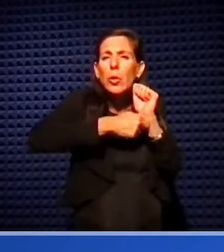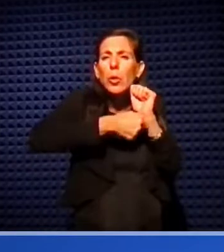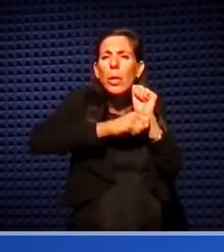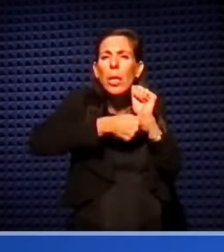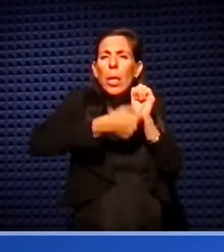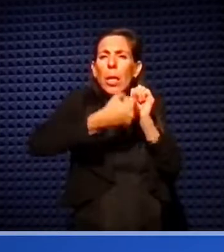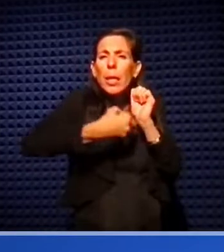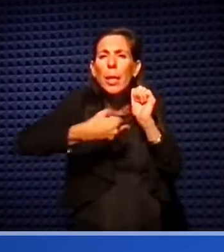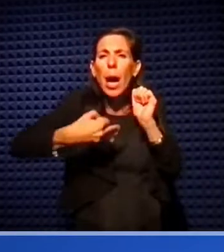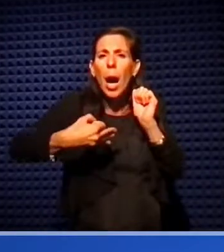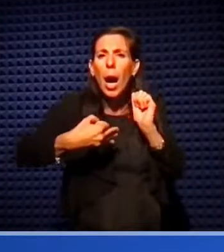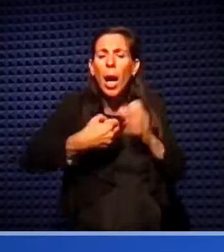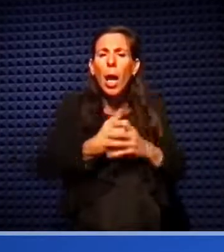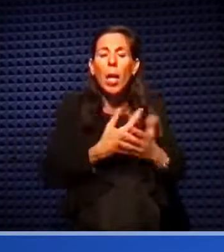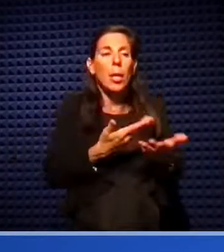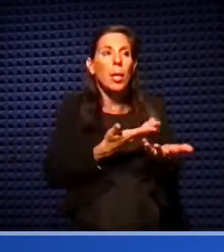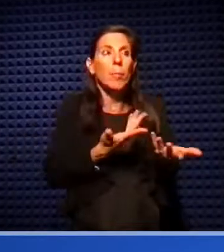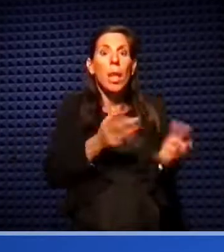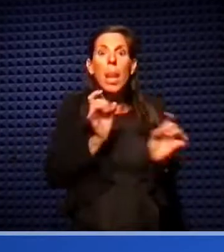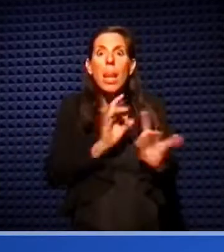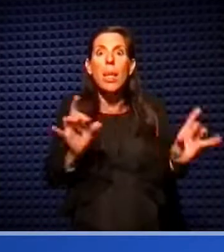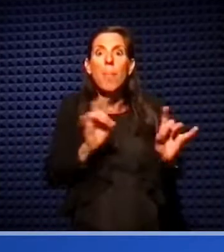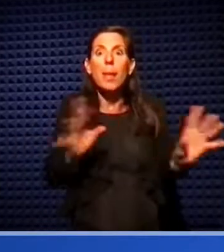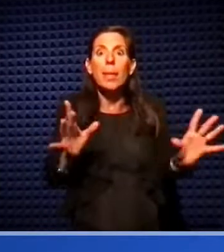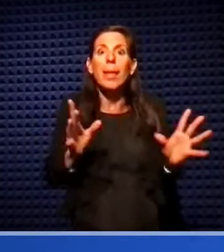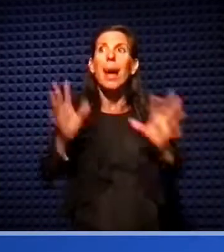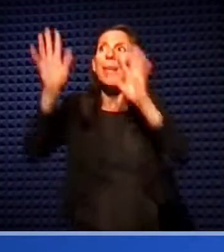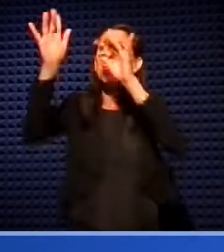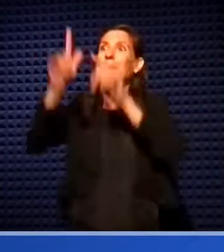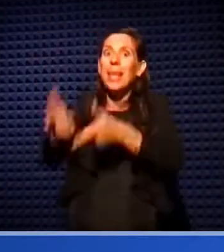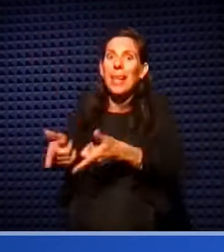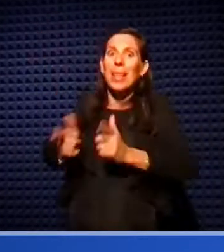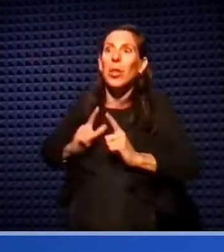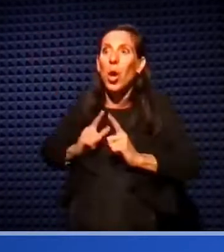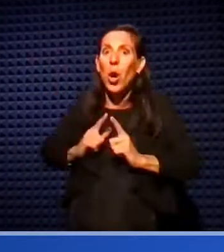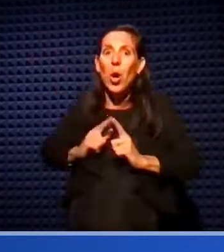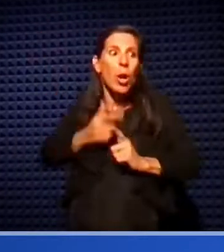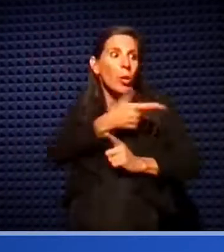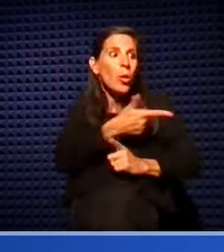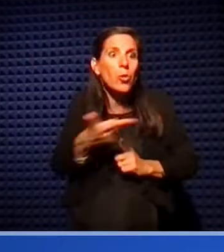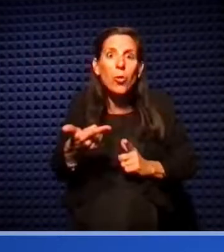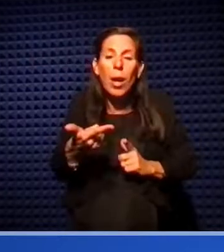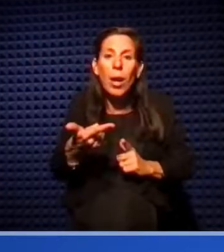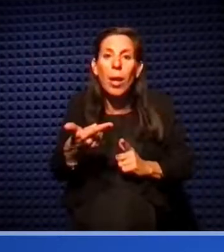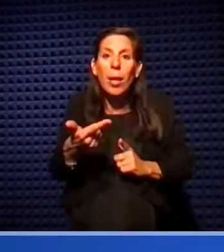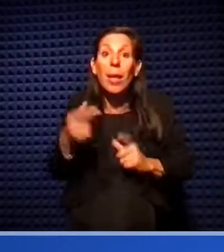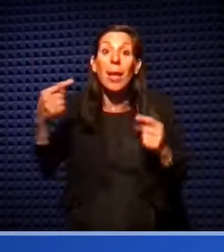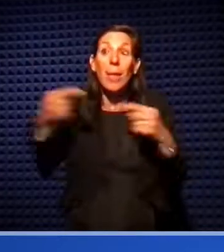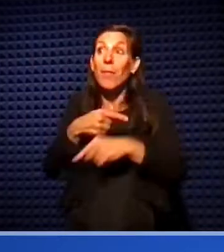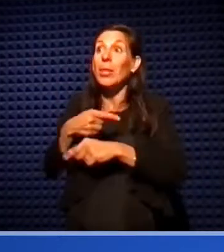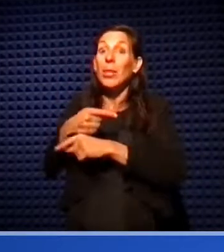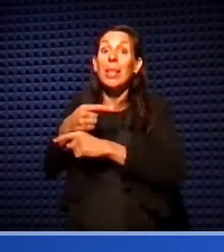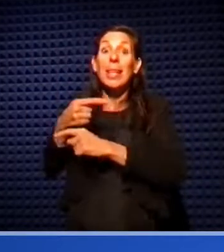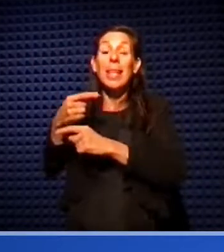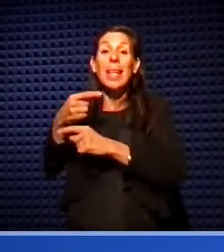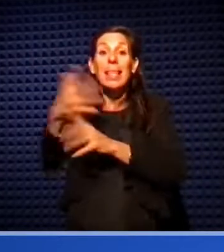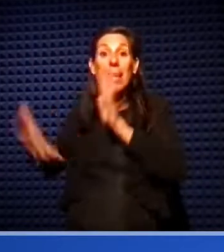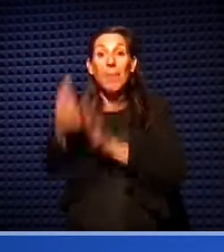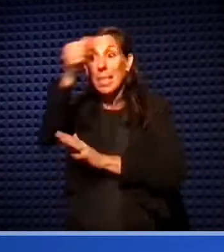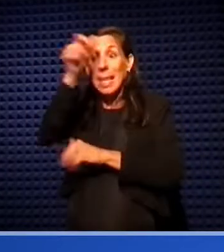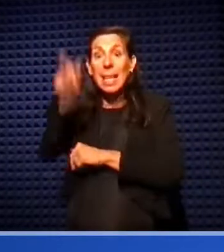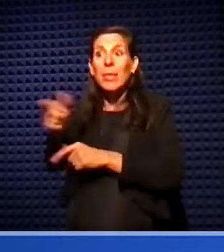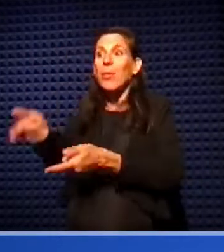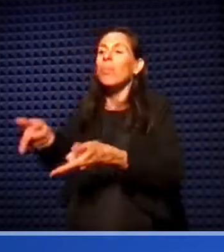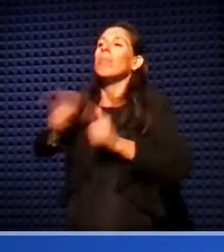من زموصو نخي نسمع كتحق زاننا يوم زوم أخرر تنبلوم سقنفين حساب حيزو من زغربو أب من فساوه هيوتنا